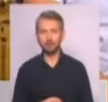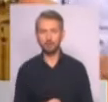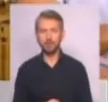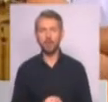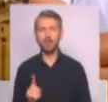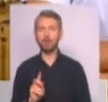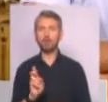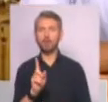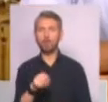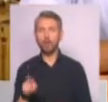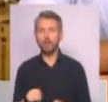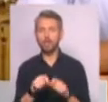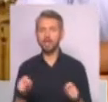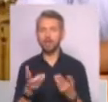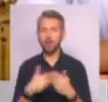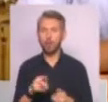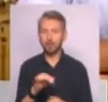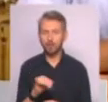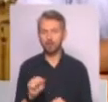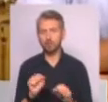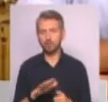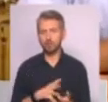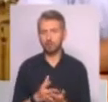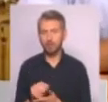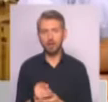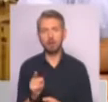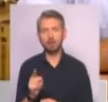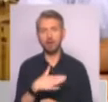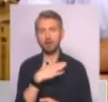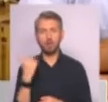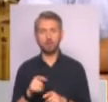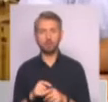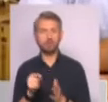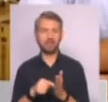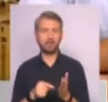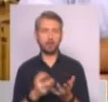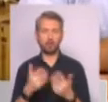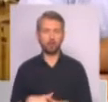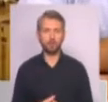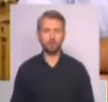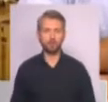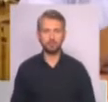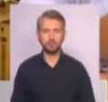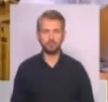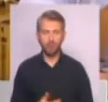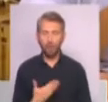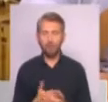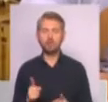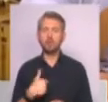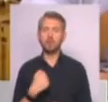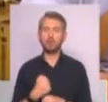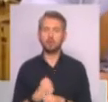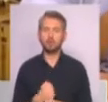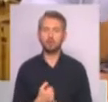Щоб вони відкрили рахунки, щоб вони могли платити. Вони не хочуть знову відкривати рахунки. От. Що мені